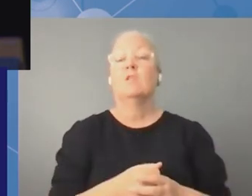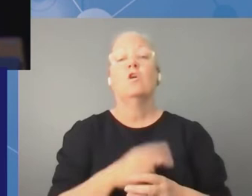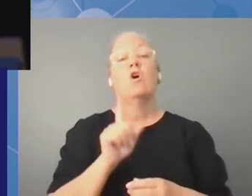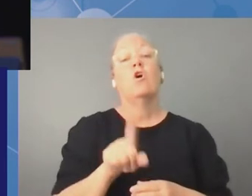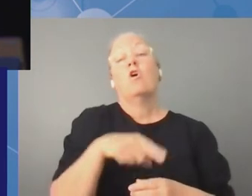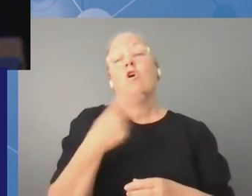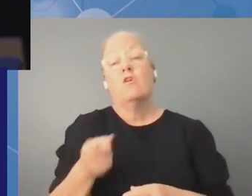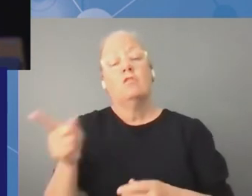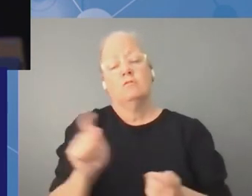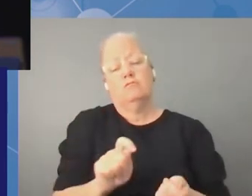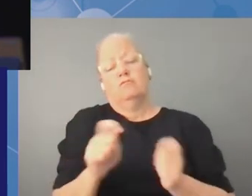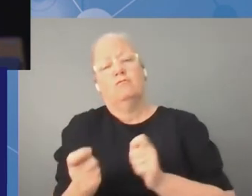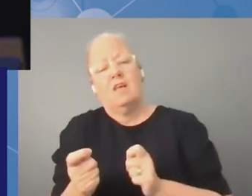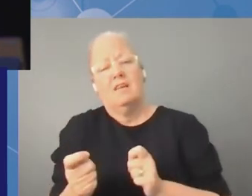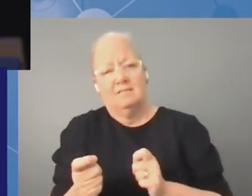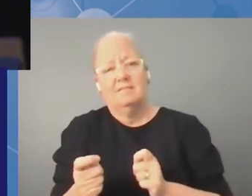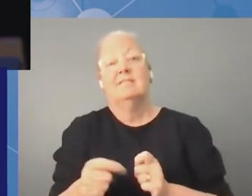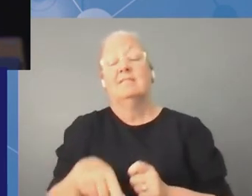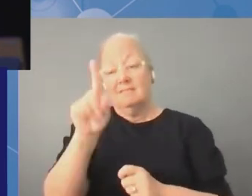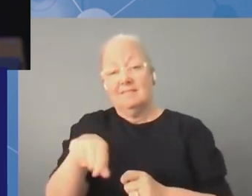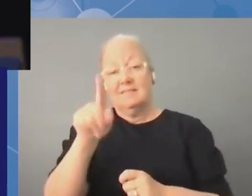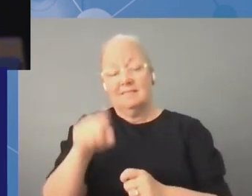الحصول على منح،